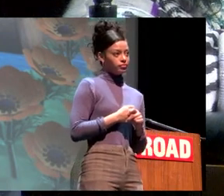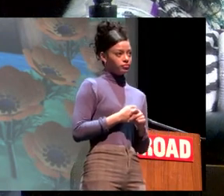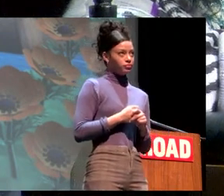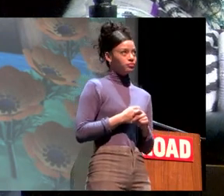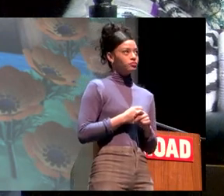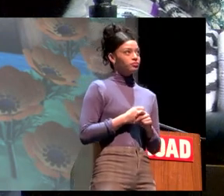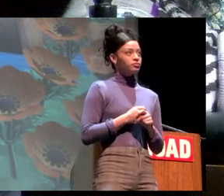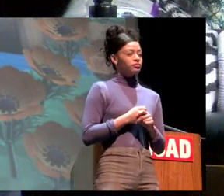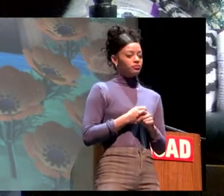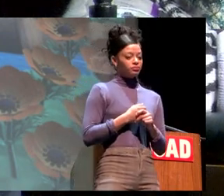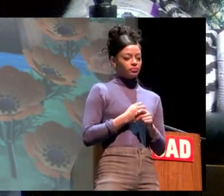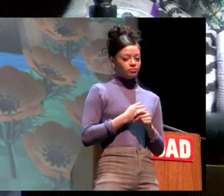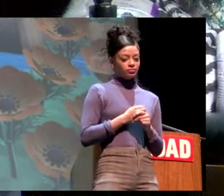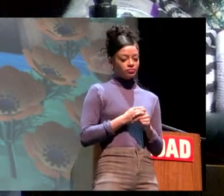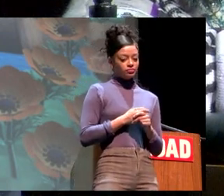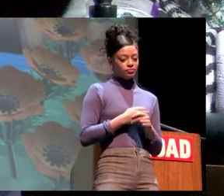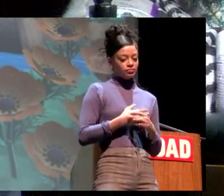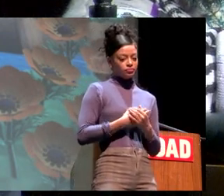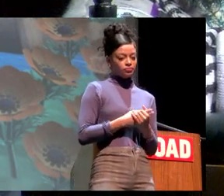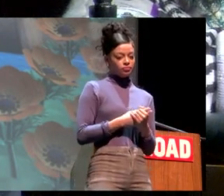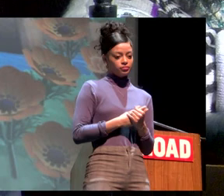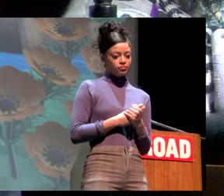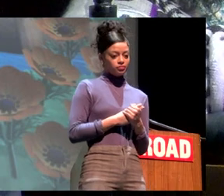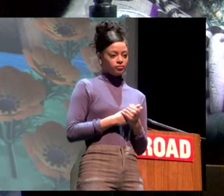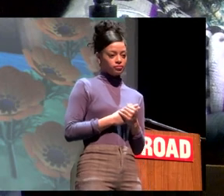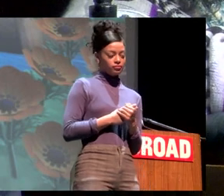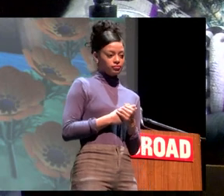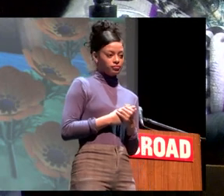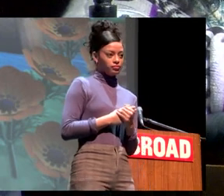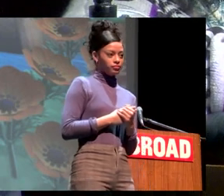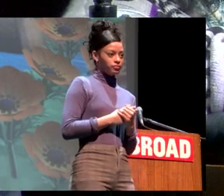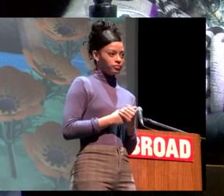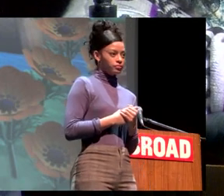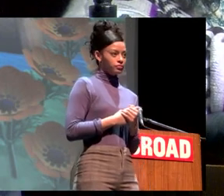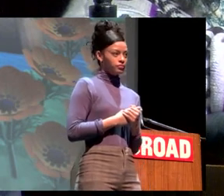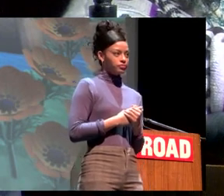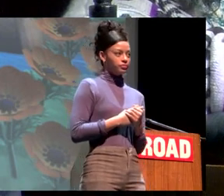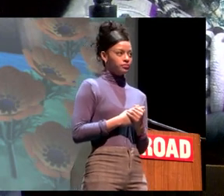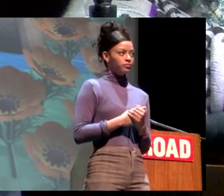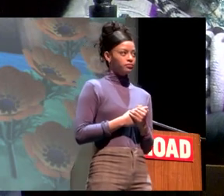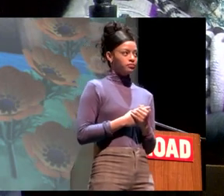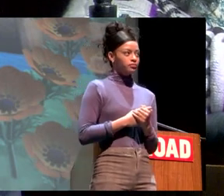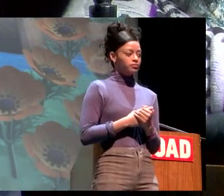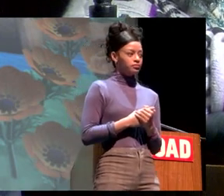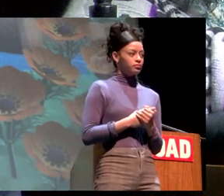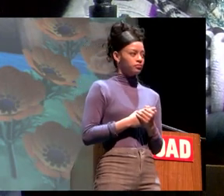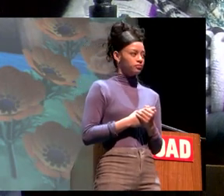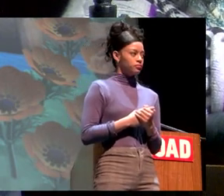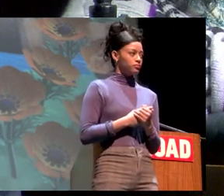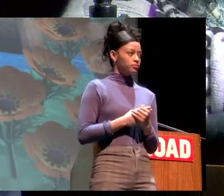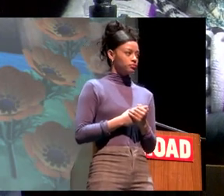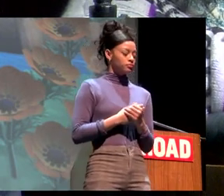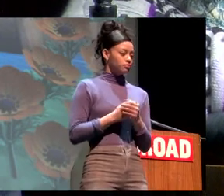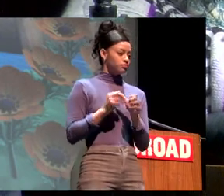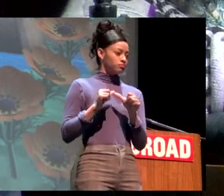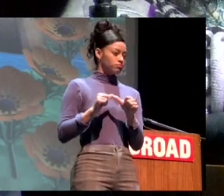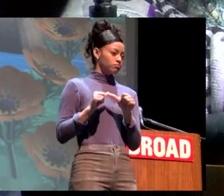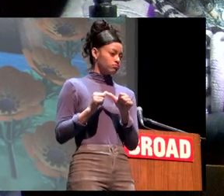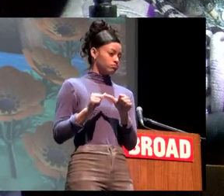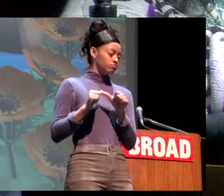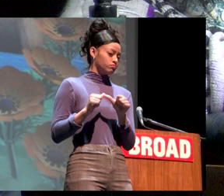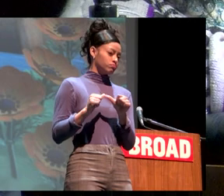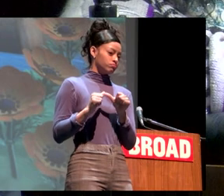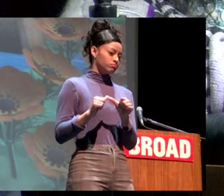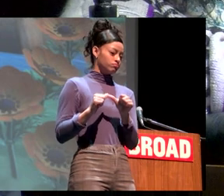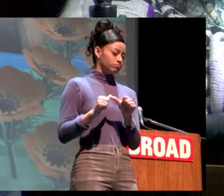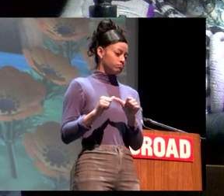はもう僕全然わかんなくて、それで娘がその花火大会を見て、びっくりするぐらい感動的な声で、綺麗ね